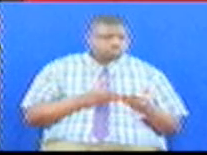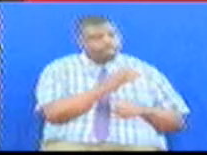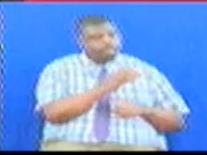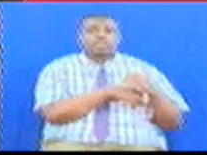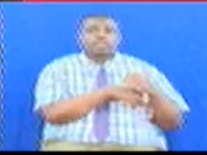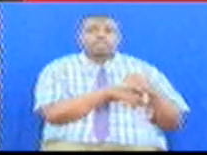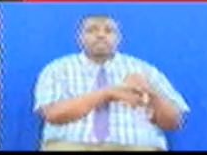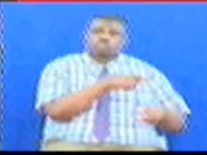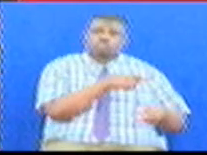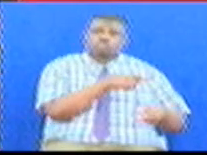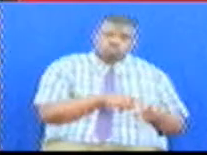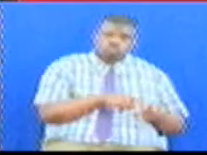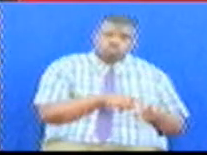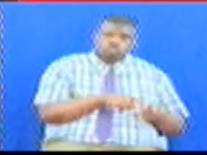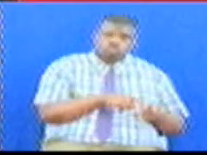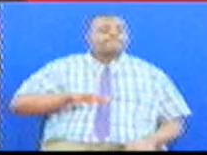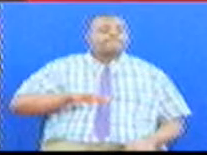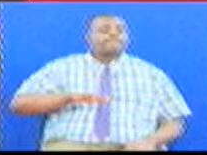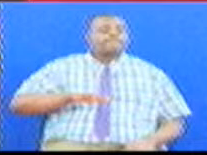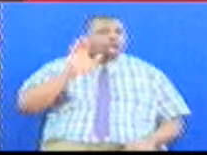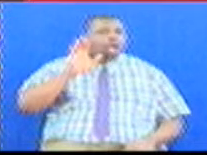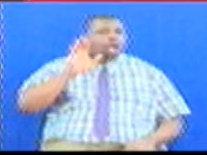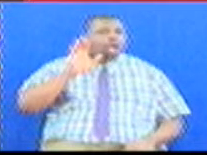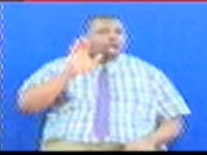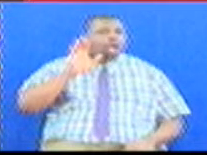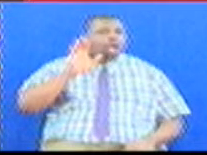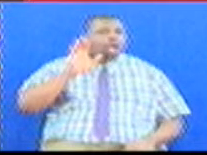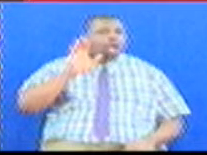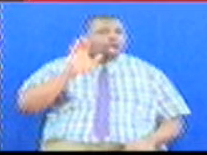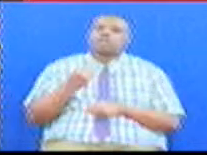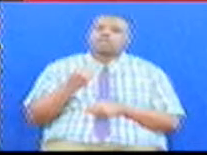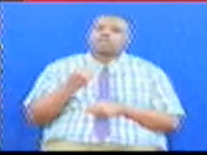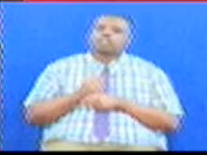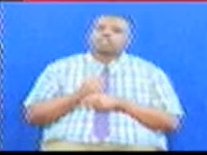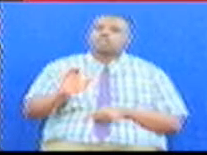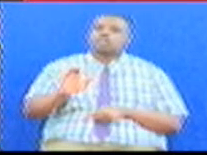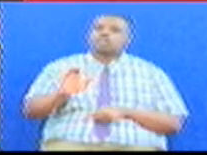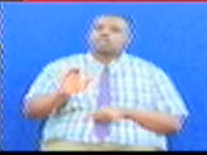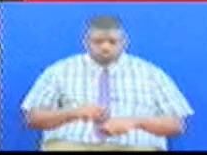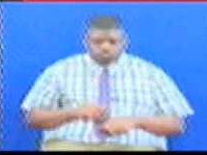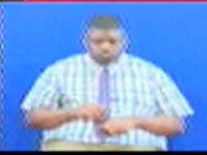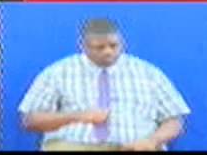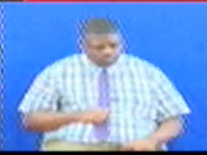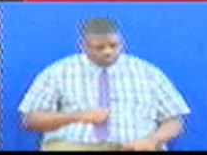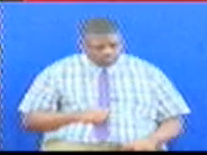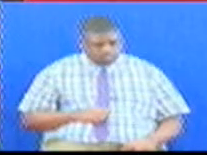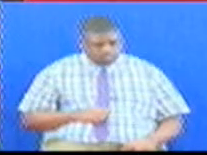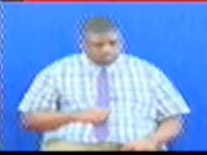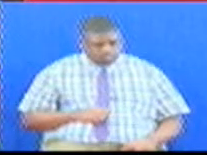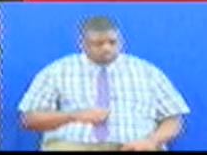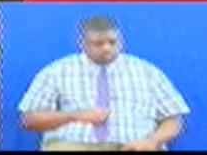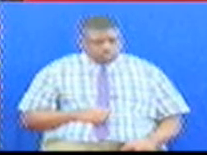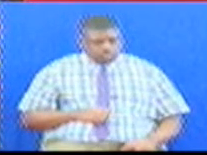na kuweza kuapishwa kwa wakili na kufanya kazi zao kama inavyostahili. Mheshimiwa Naibu Spika,